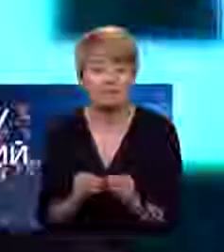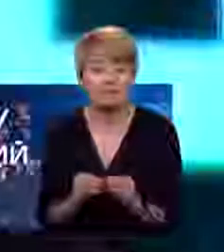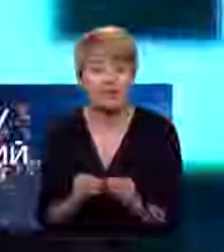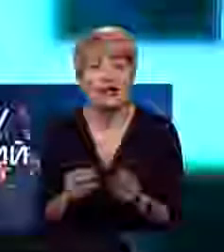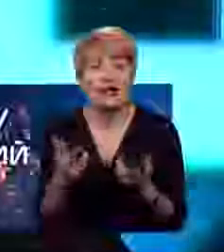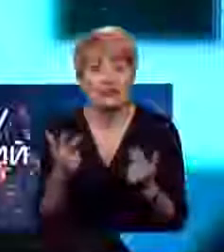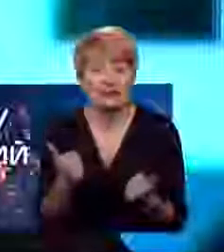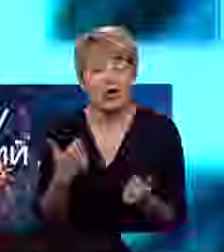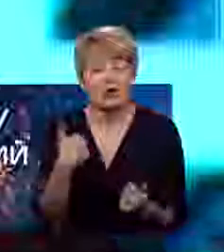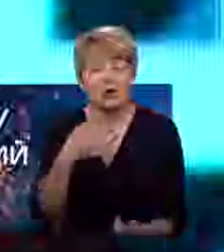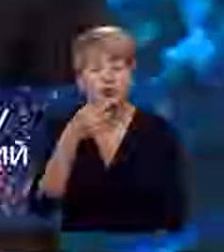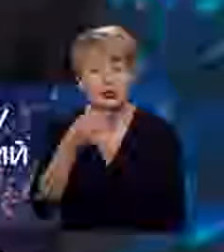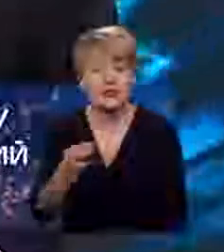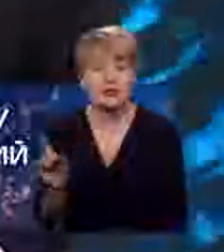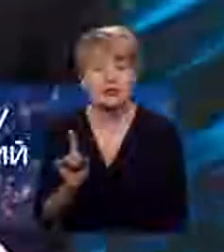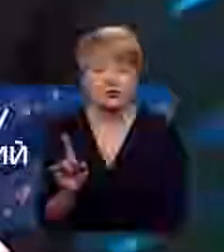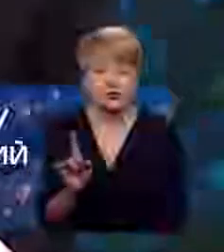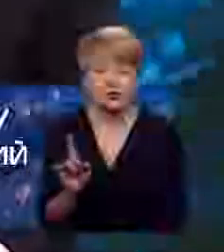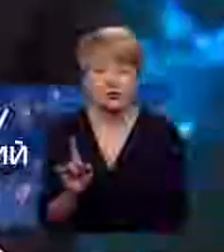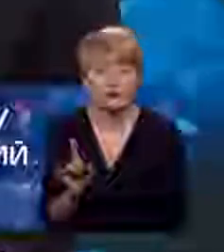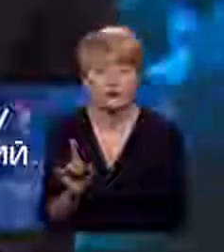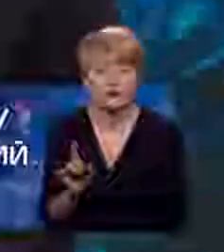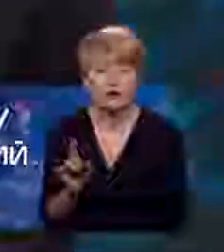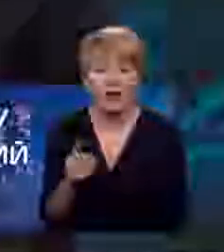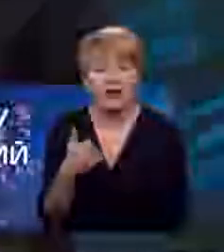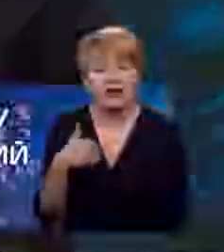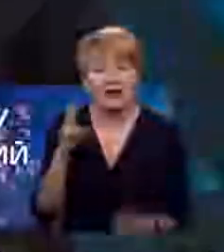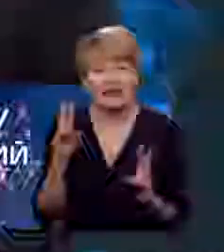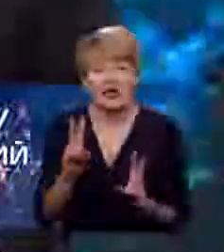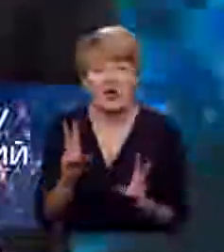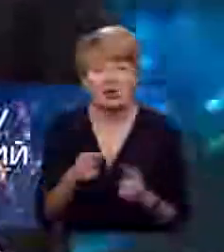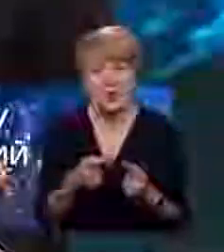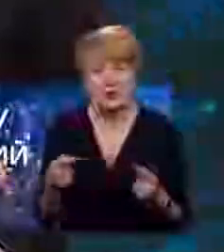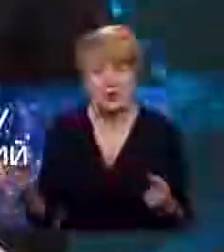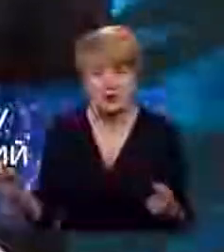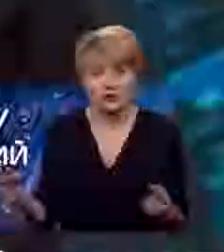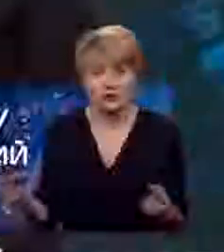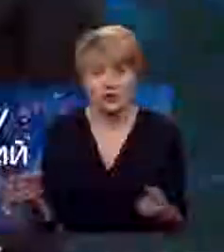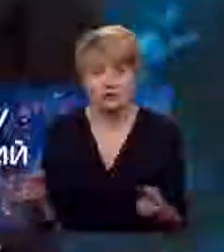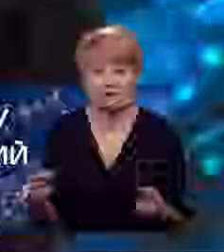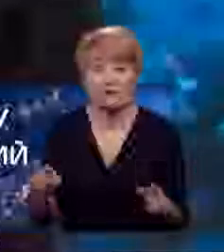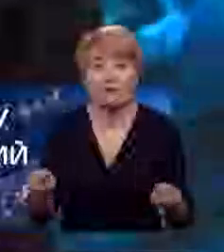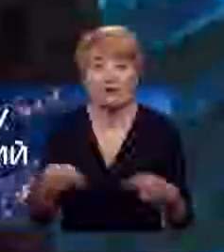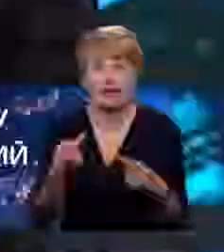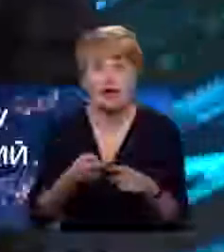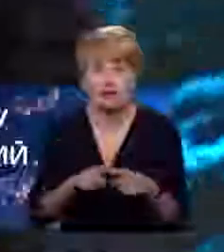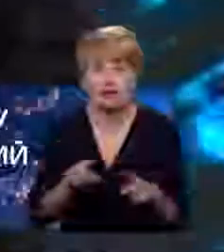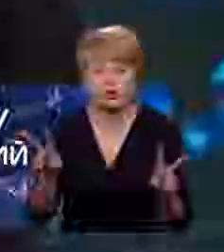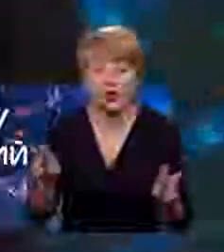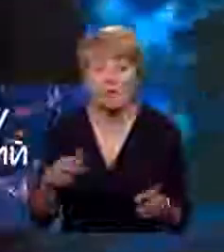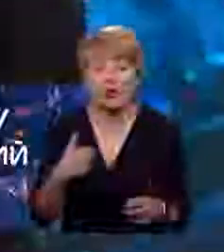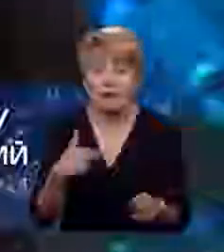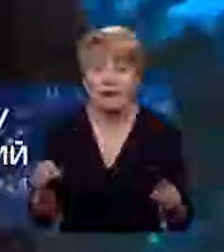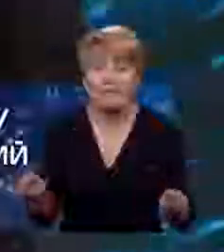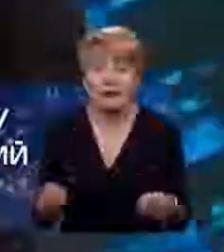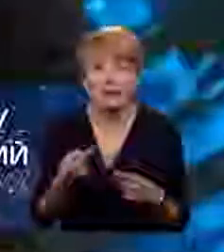Звичайно, і це я хочу сказати, що я вже не знаю, як хтось інший підняв би цю тему. Але ми